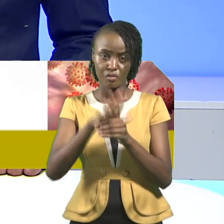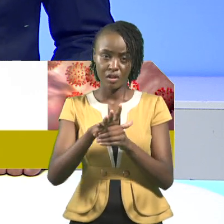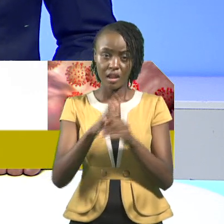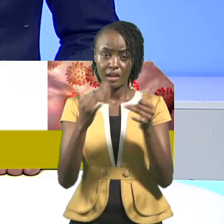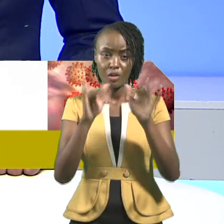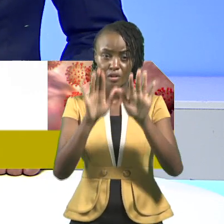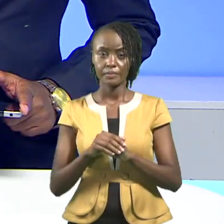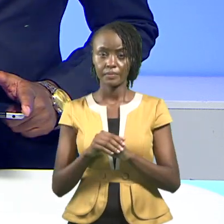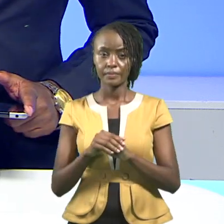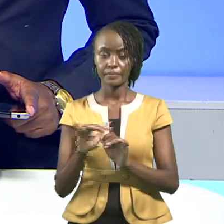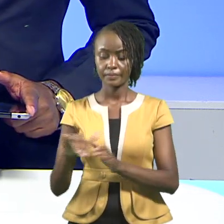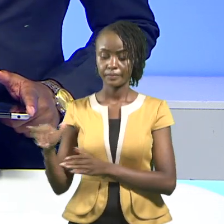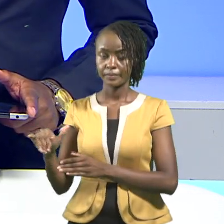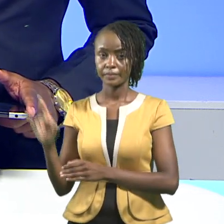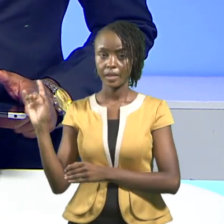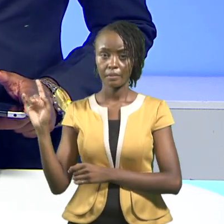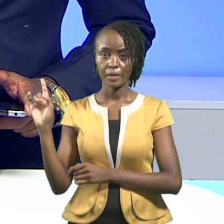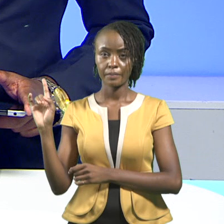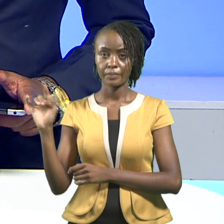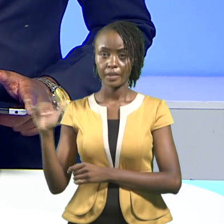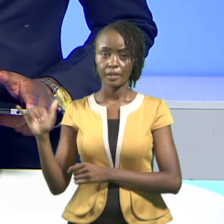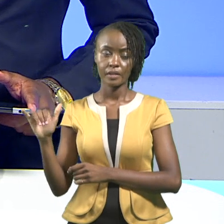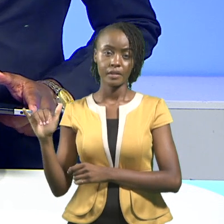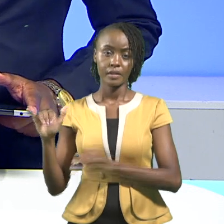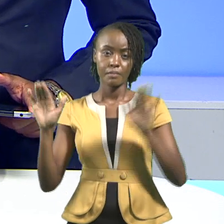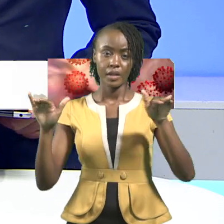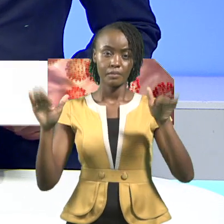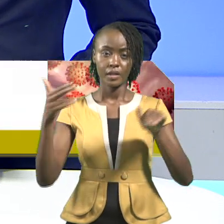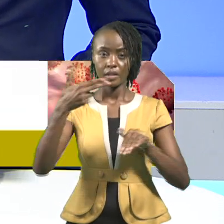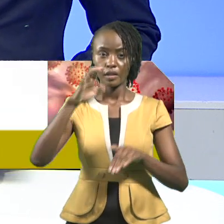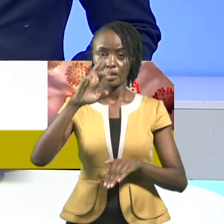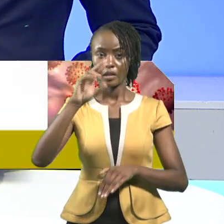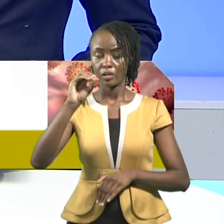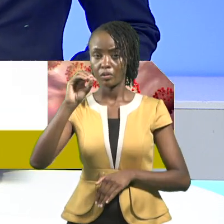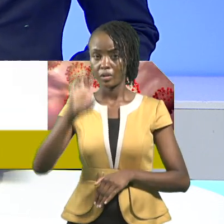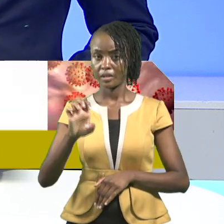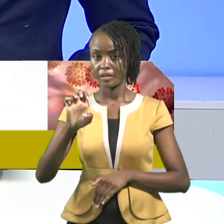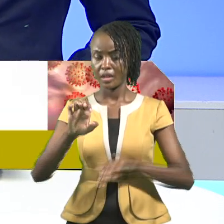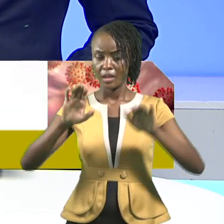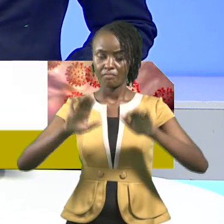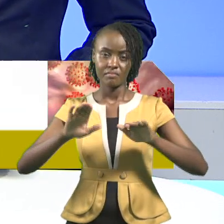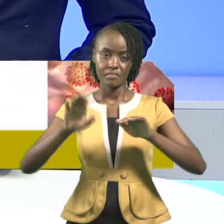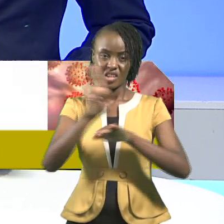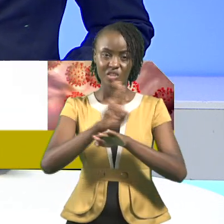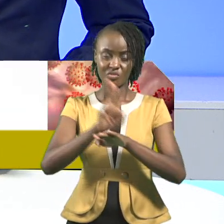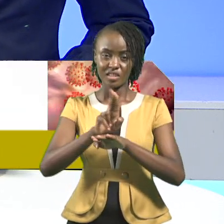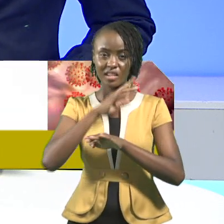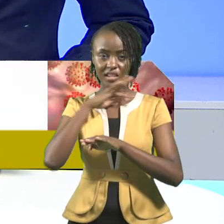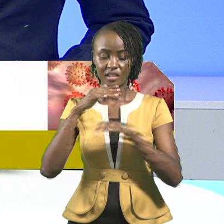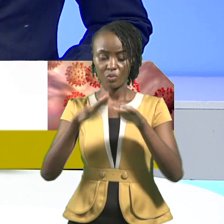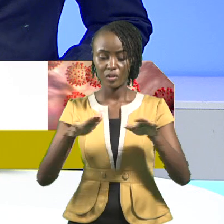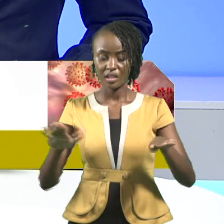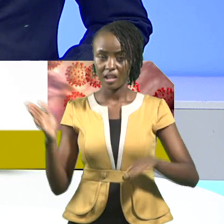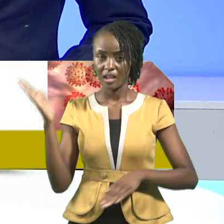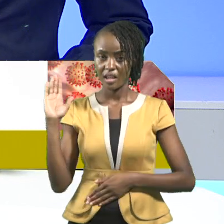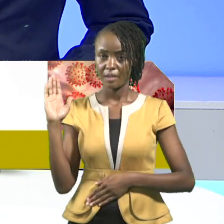treni kusimama. Mamia ya aina ya ndege ya heroe huogelea kwenye vidimbwi vya maji machafu katika wangwa mkubwa wa Sijomi ulioko